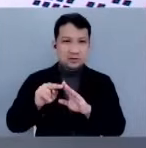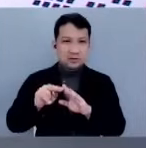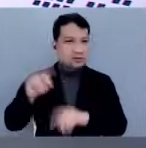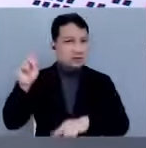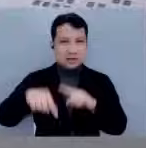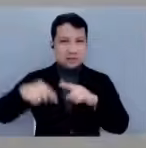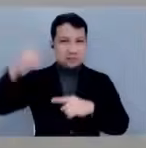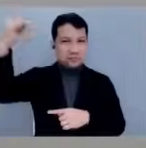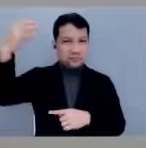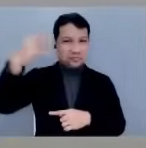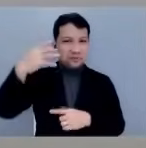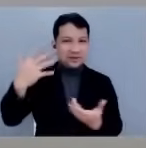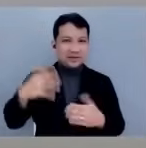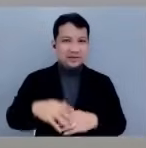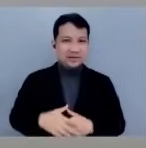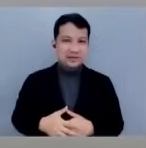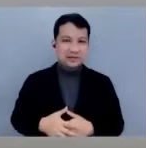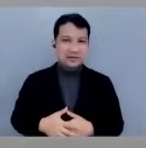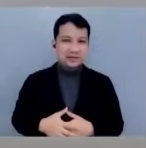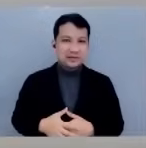maarawan.